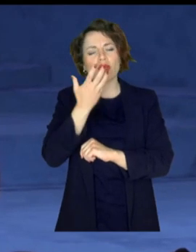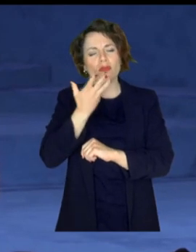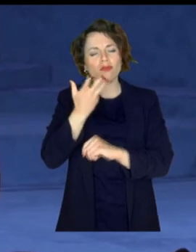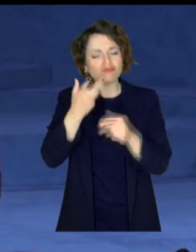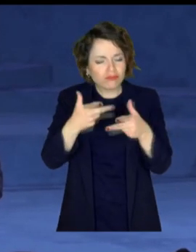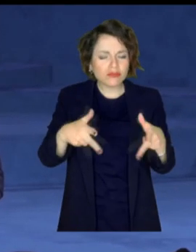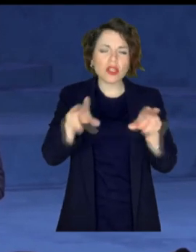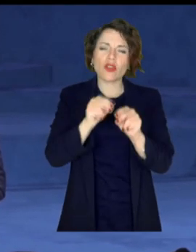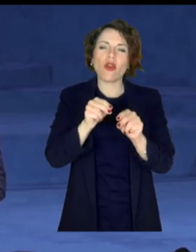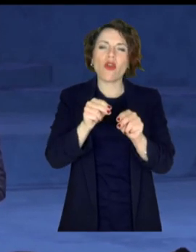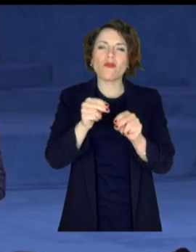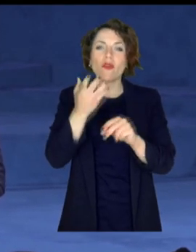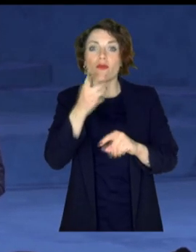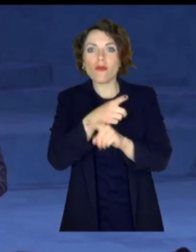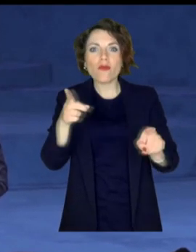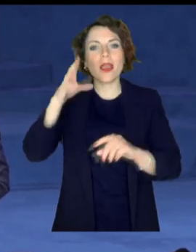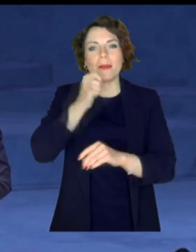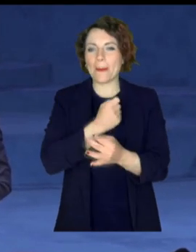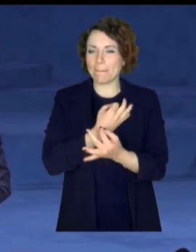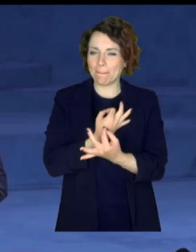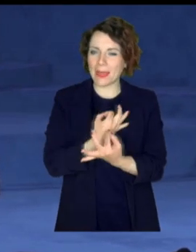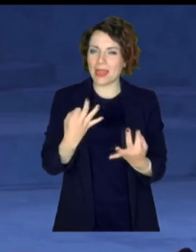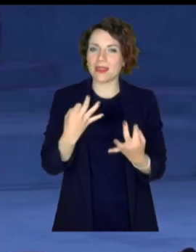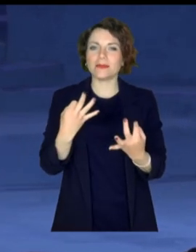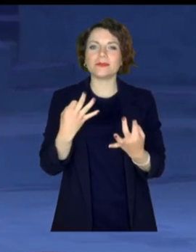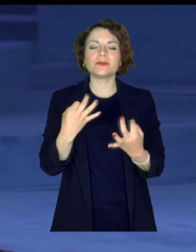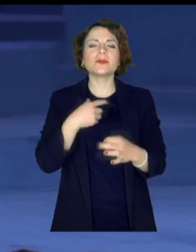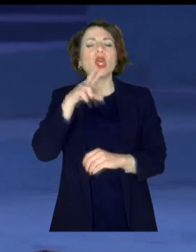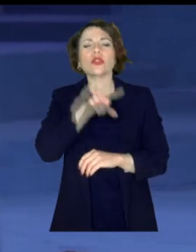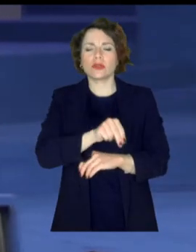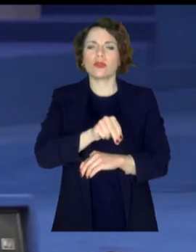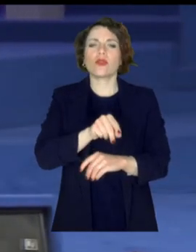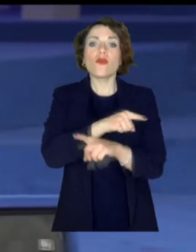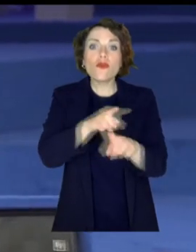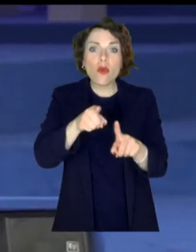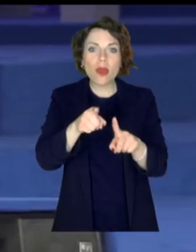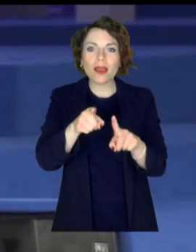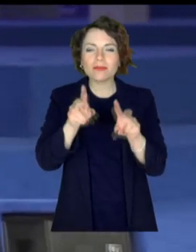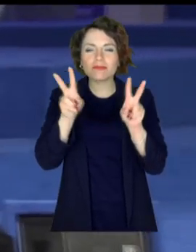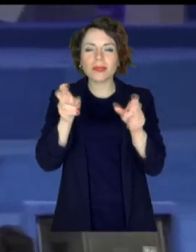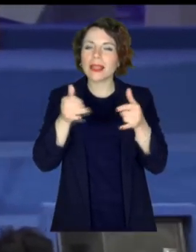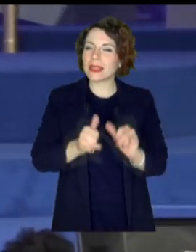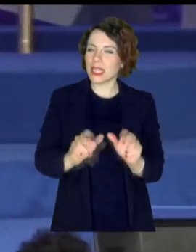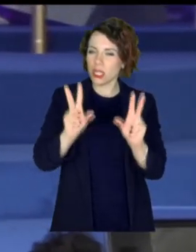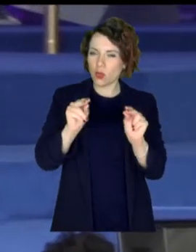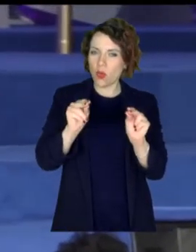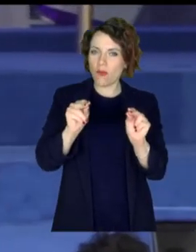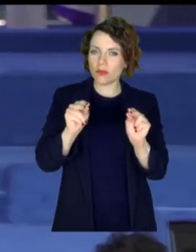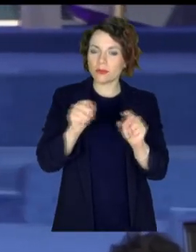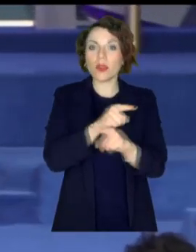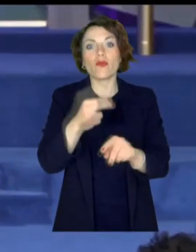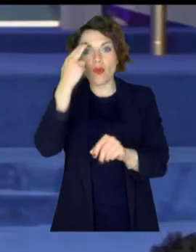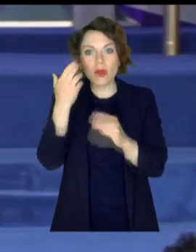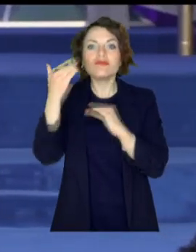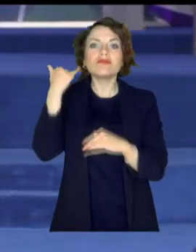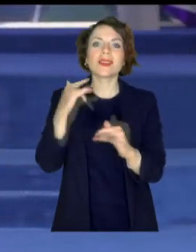mente, in modo che capiate cosa vuol dire veramente. Ho detto, quando siete nati di nuovo, ricordatevi,